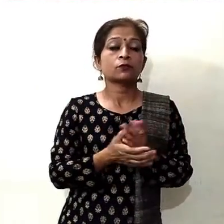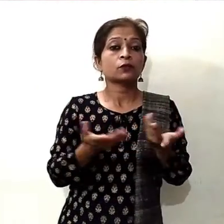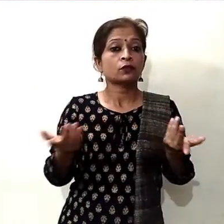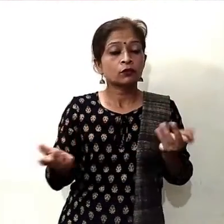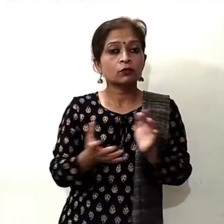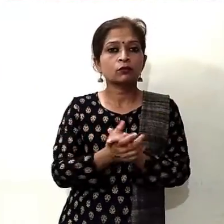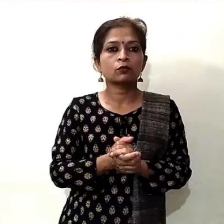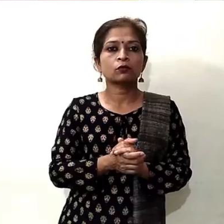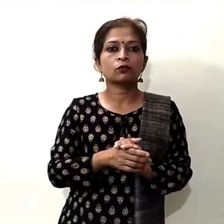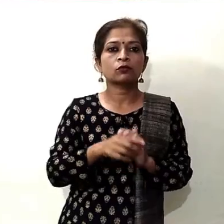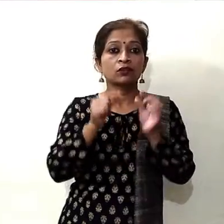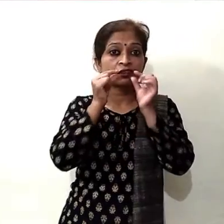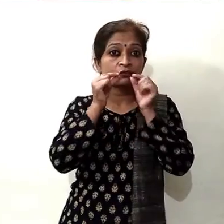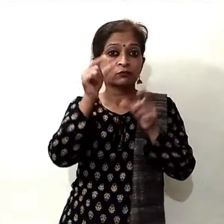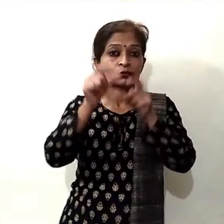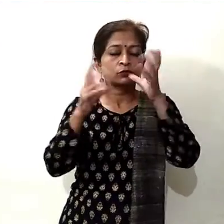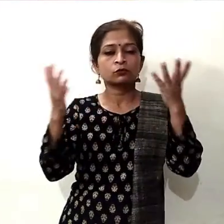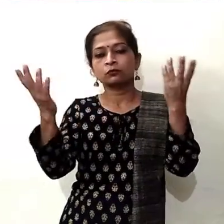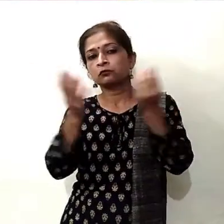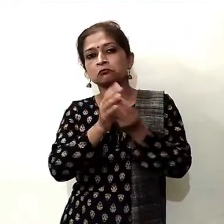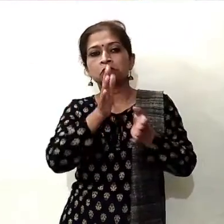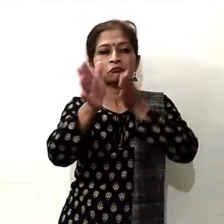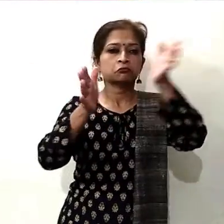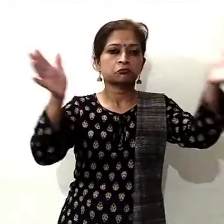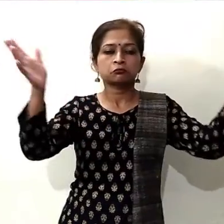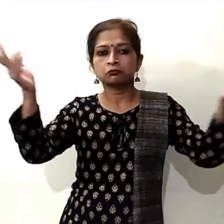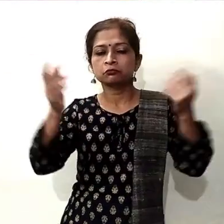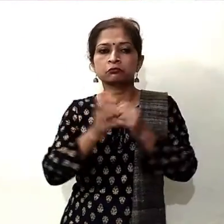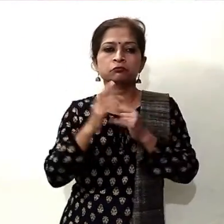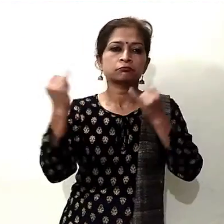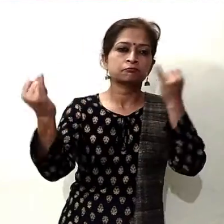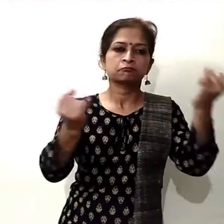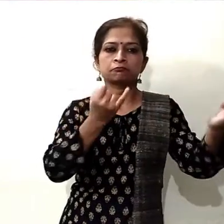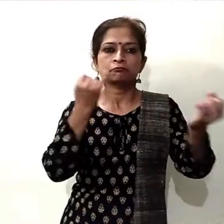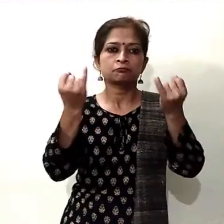तो सारे असुर दौड़े निकले कि भाई रानी खोजेंगे किसी को।